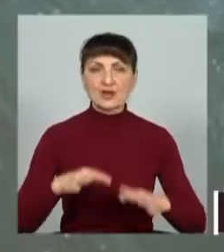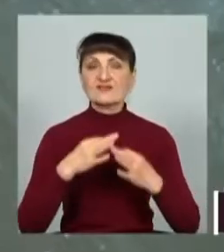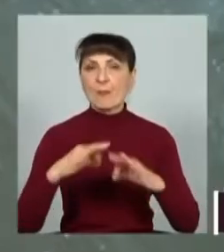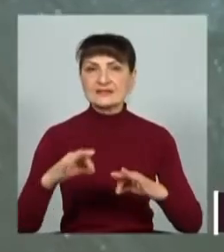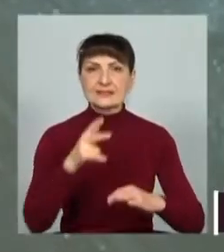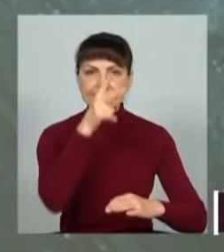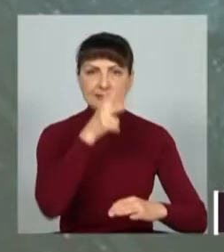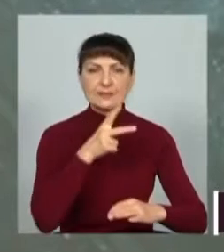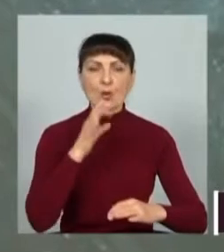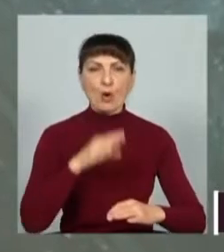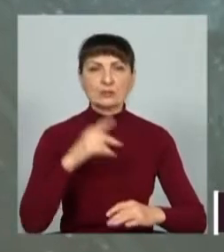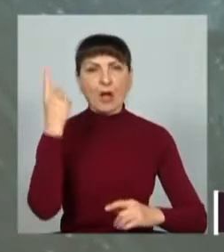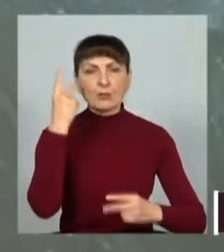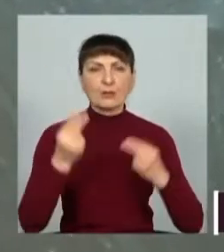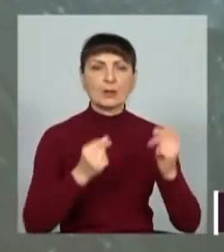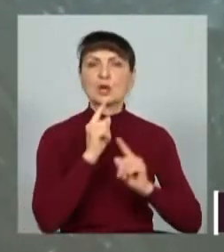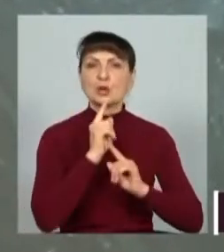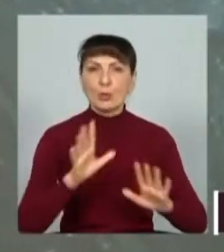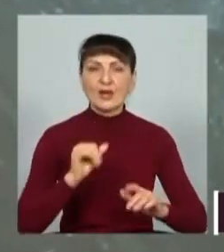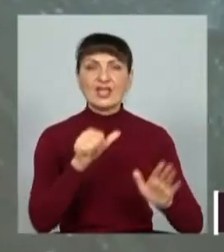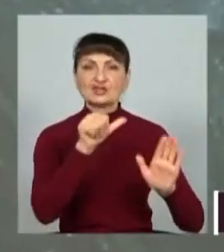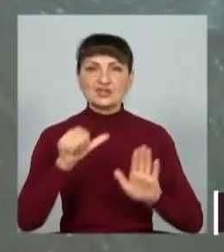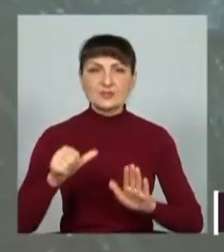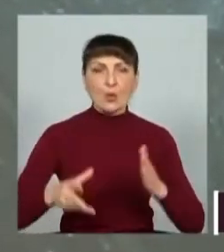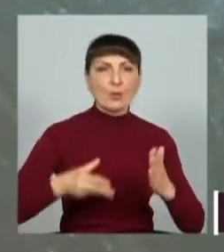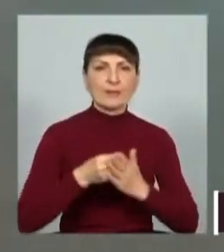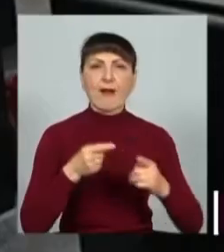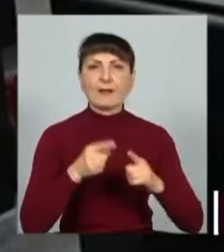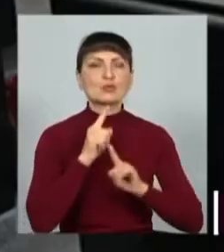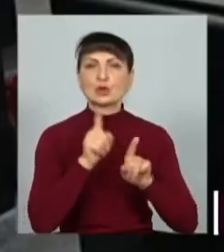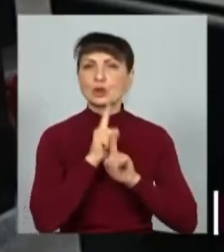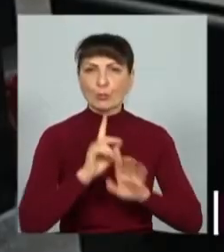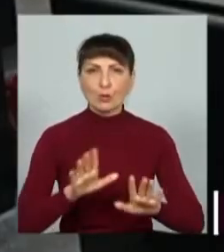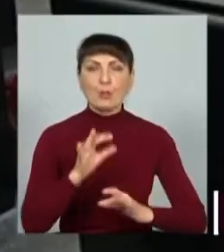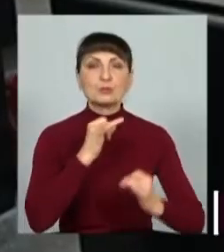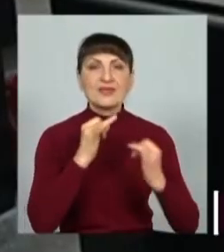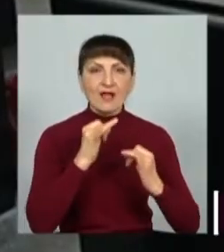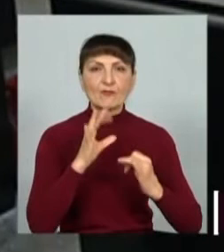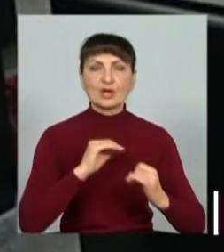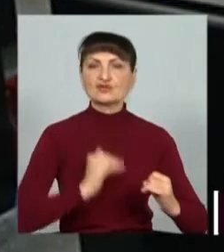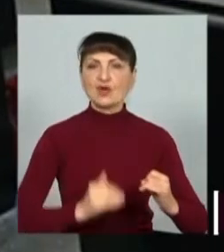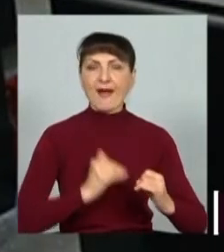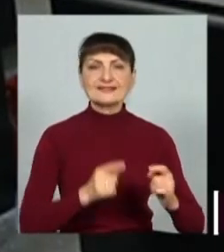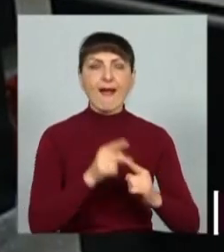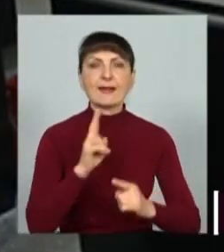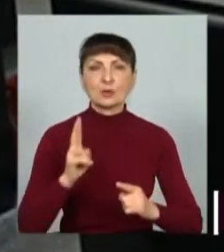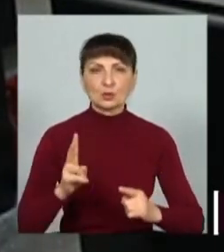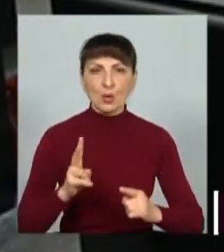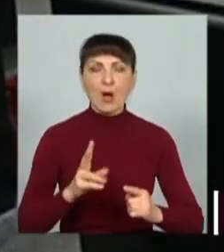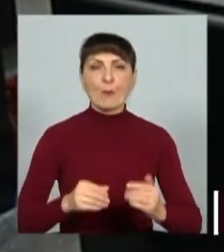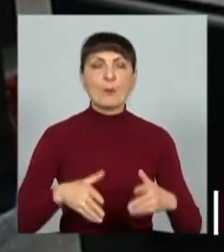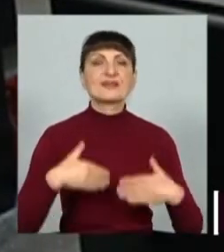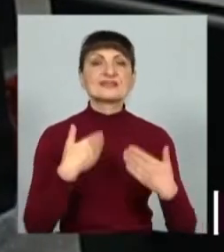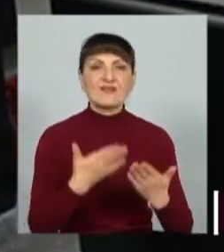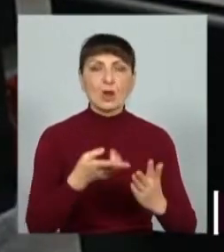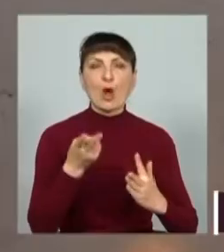на 3 месяца от коммунальных расходов и на полгода от уплаты аренды. Ведутся переговоры и с частными арендодателями по